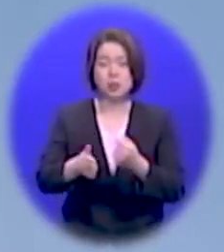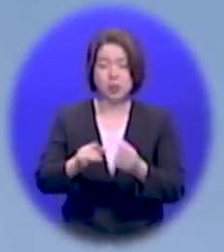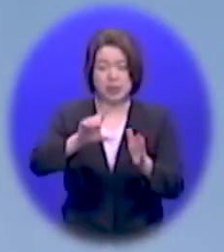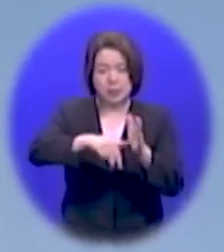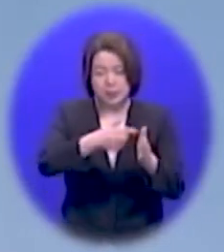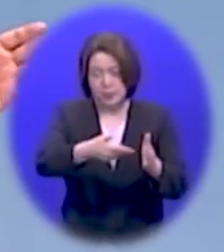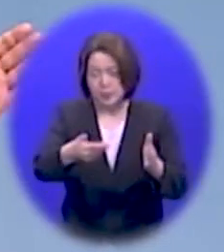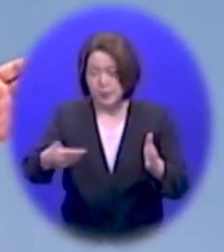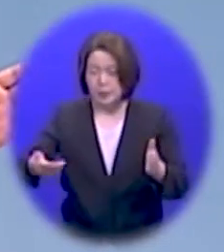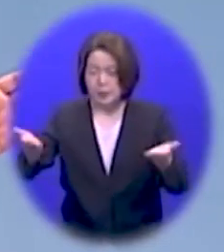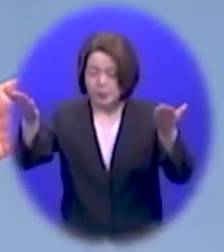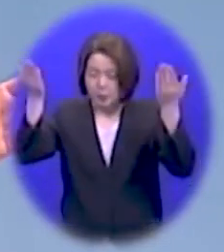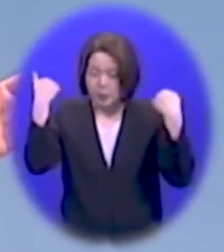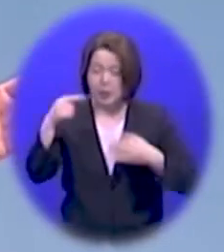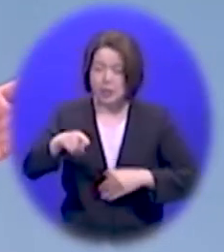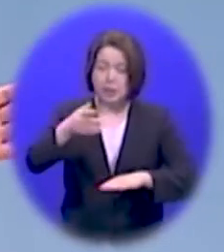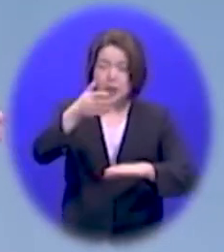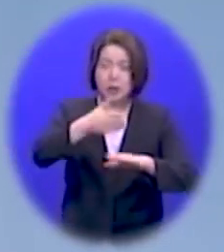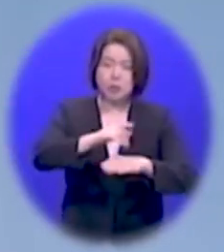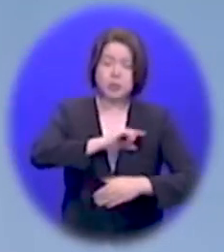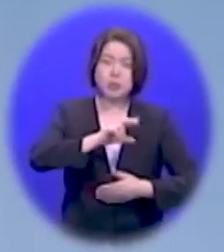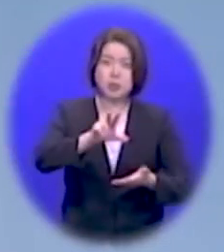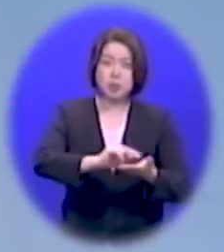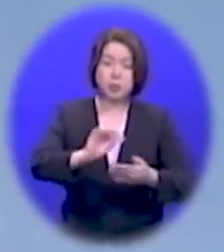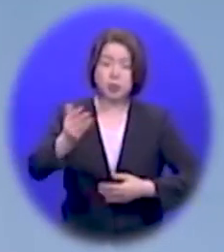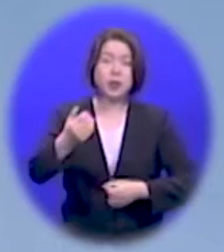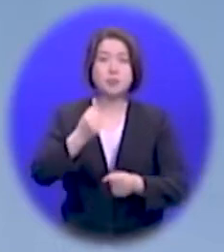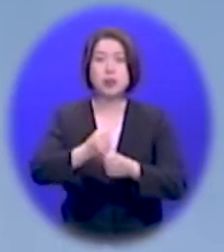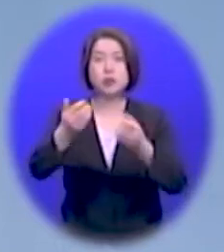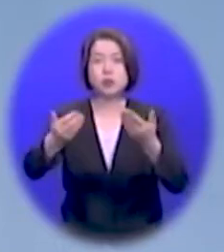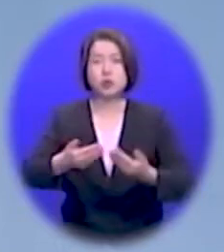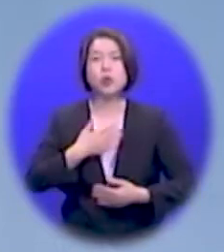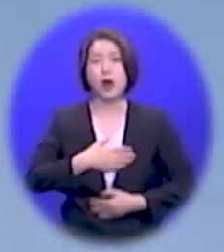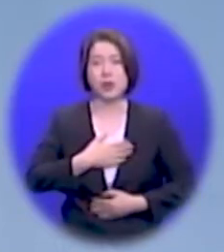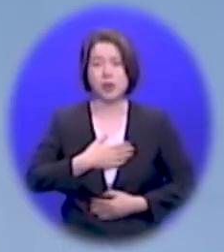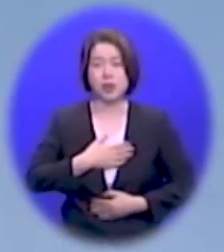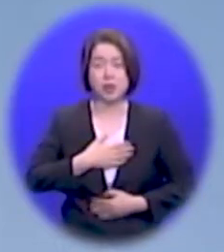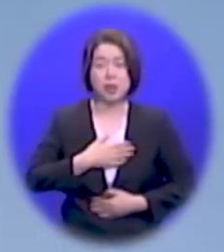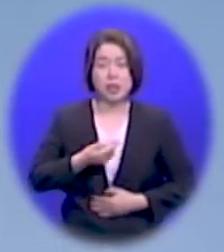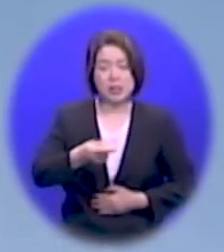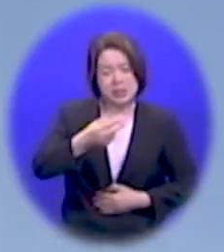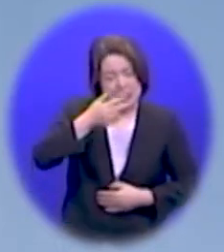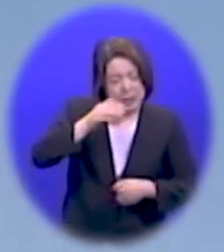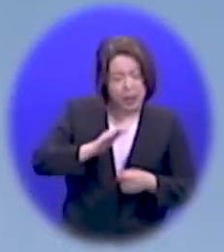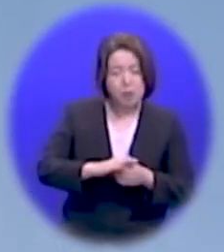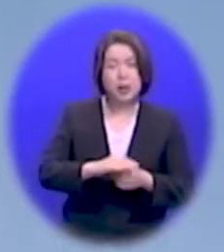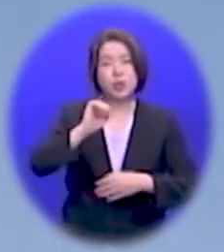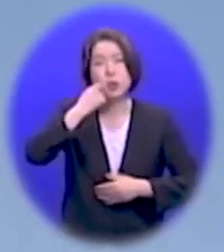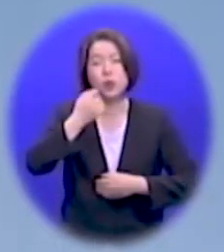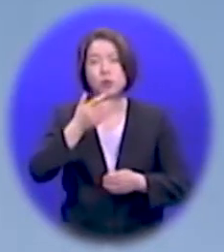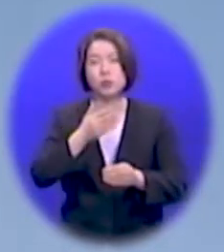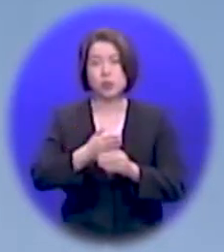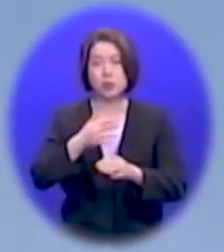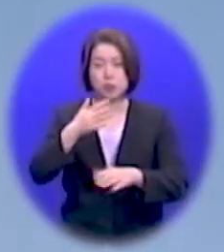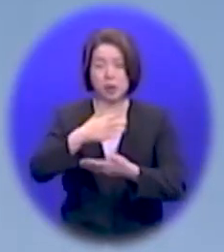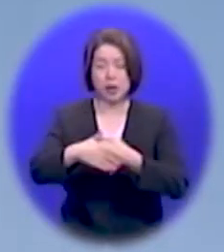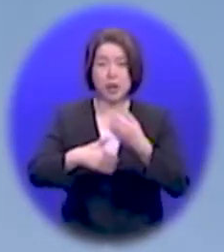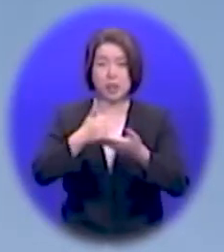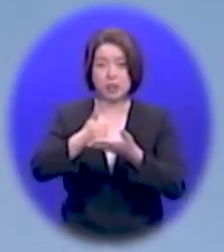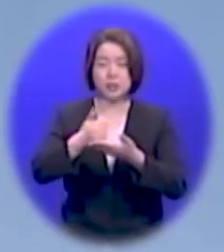제목이 되게 해 주실 걸 믿으니까 그 기가 막힌 어려움 중에도 하나님께 감사할 수 있는 거예요